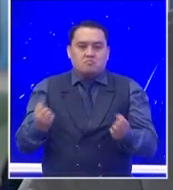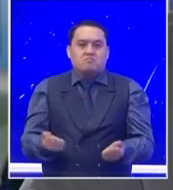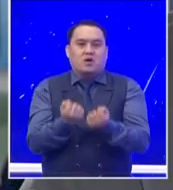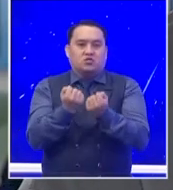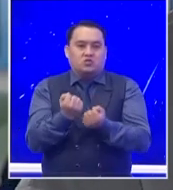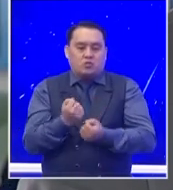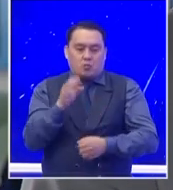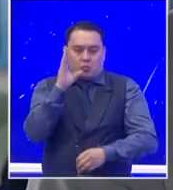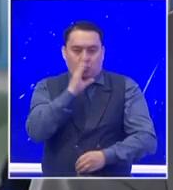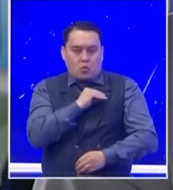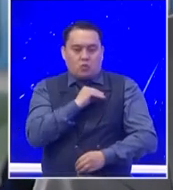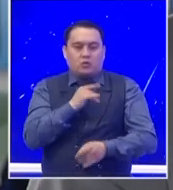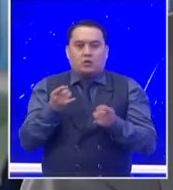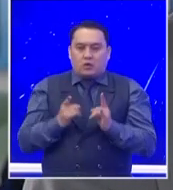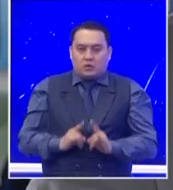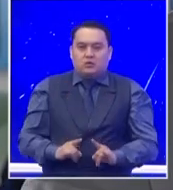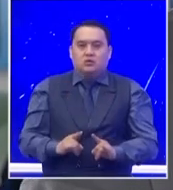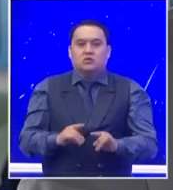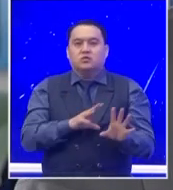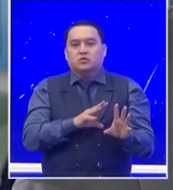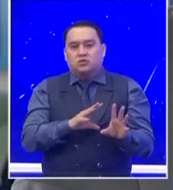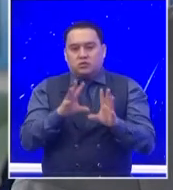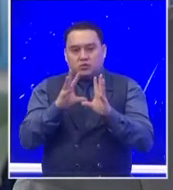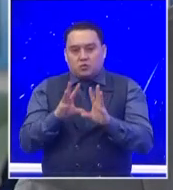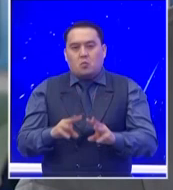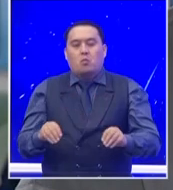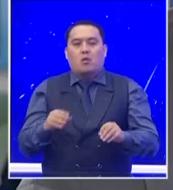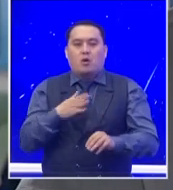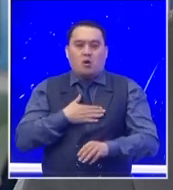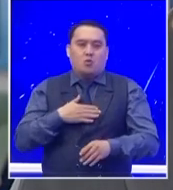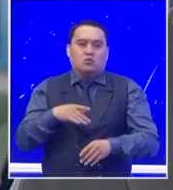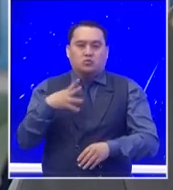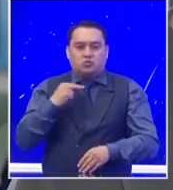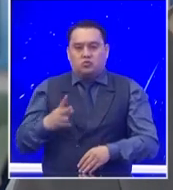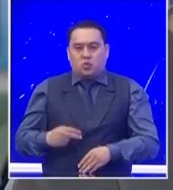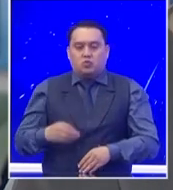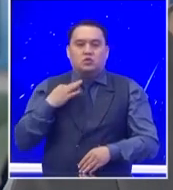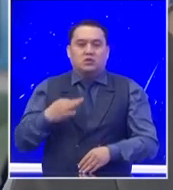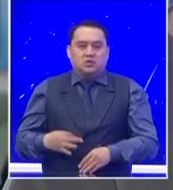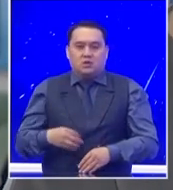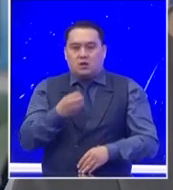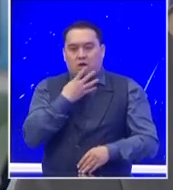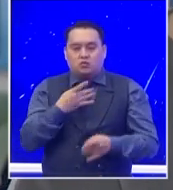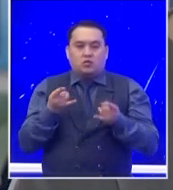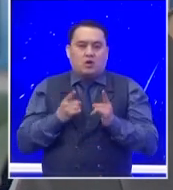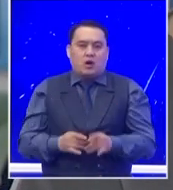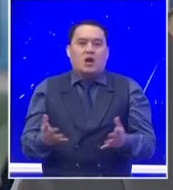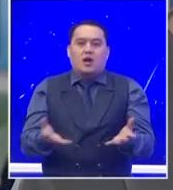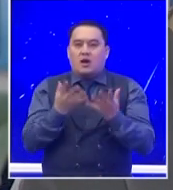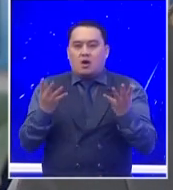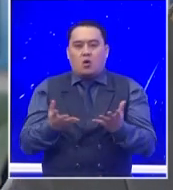очень хорошо. И родила я, и сына очень хорошо родила, и вот дочку. Очень хорошо родила и легко,